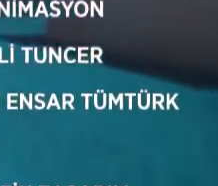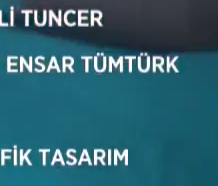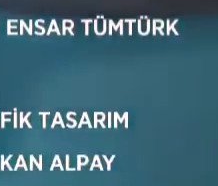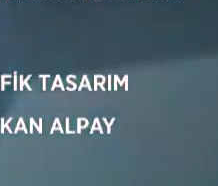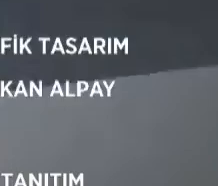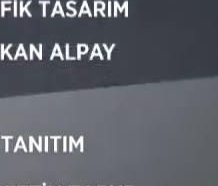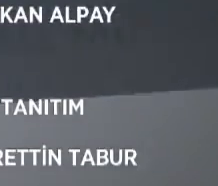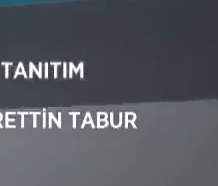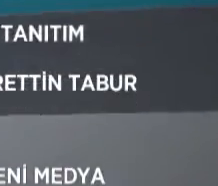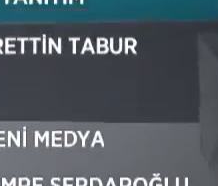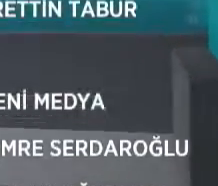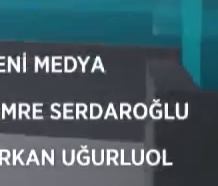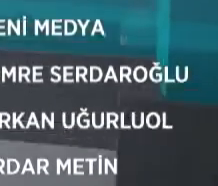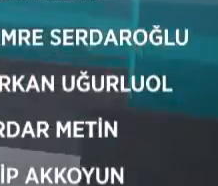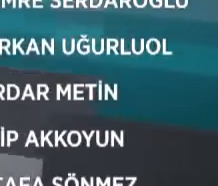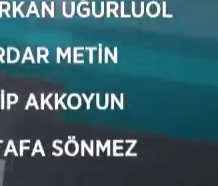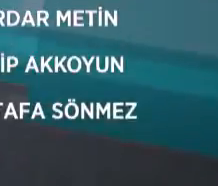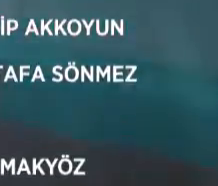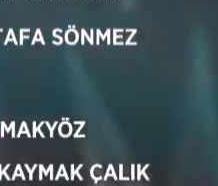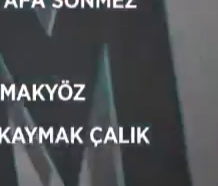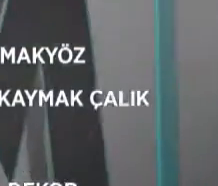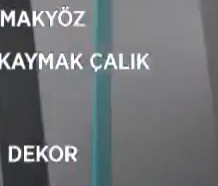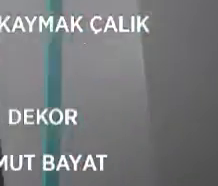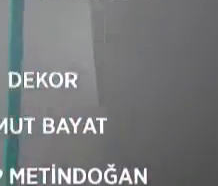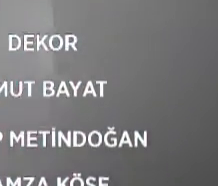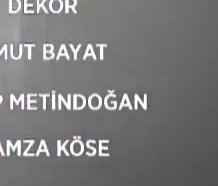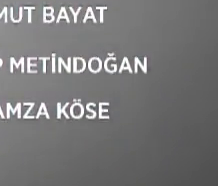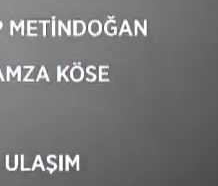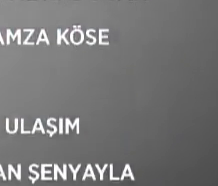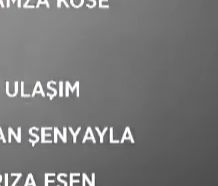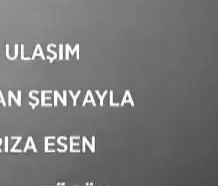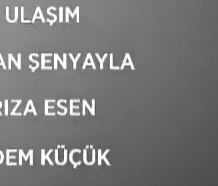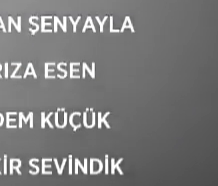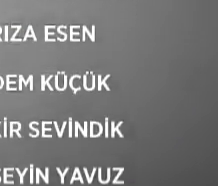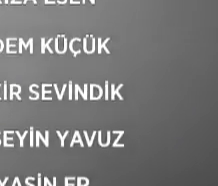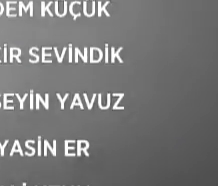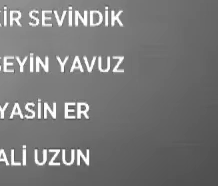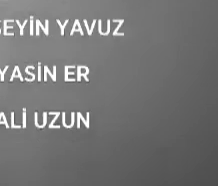Hangi kişilere kurban düşer? Şafii mezhebine göre evde nikaha girebiliyor